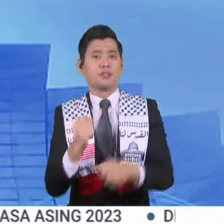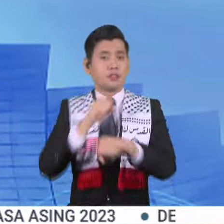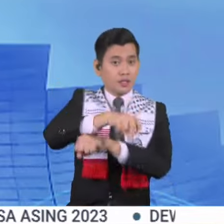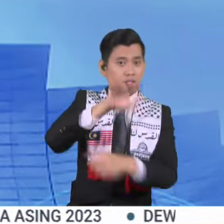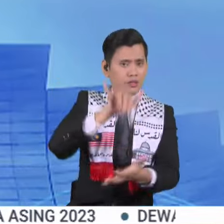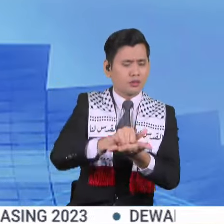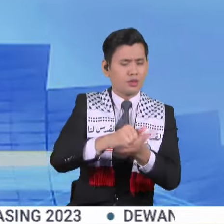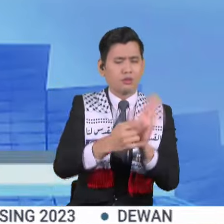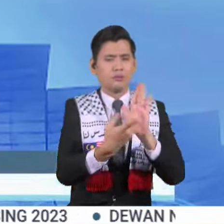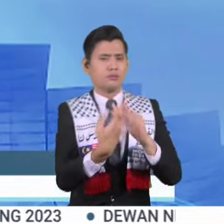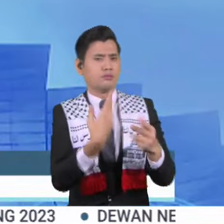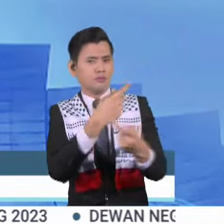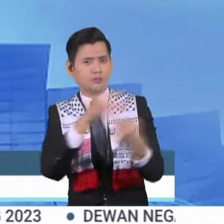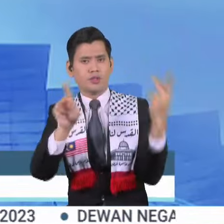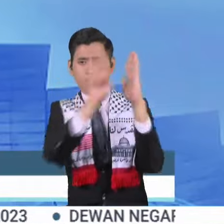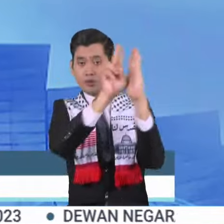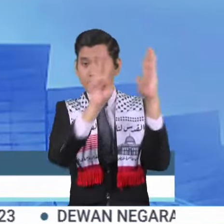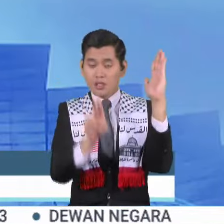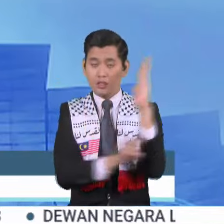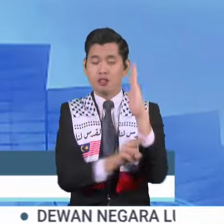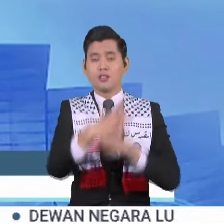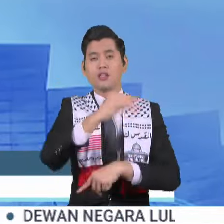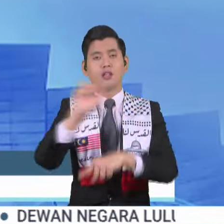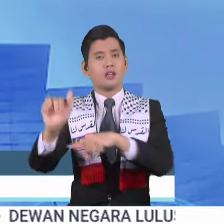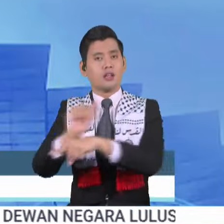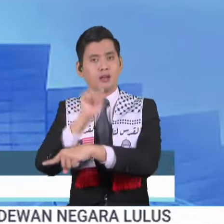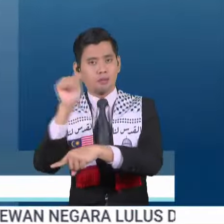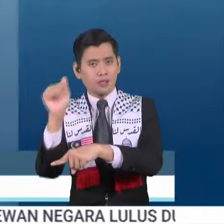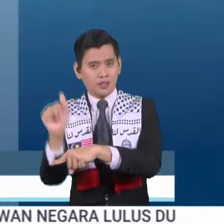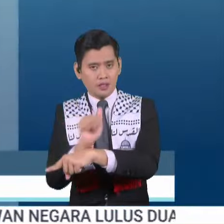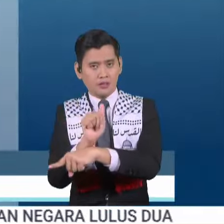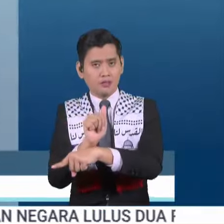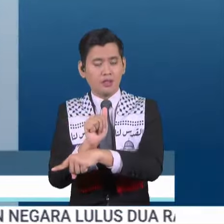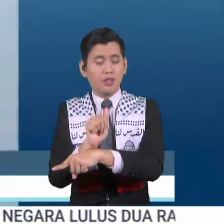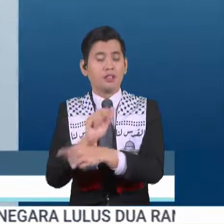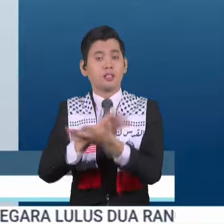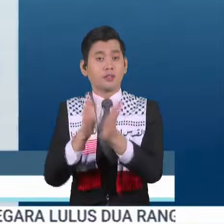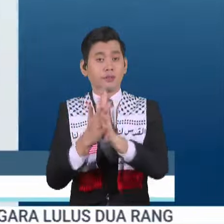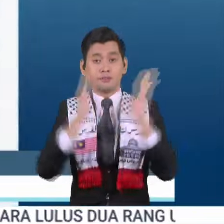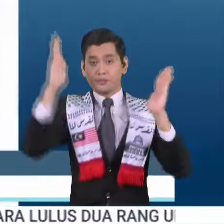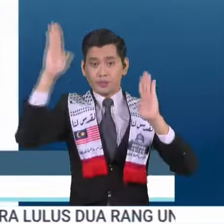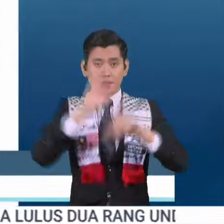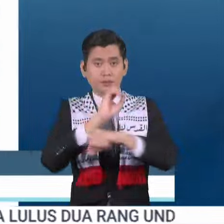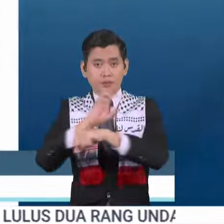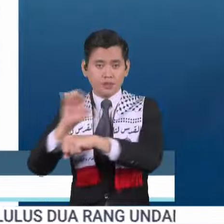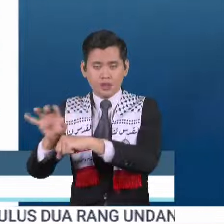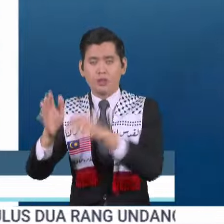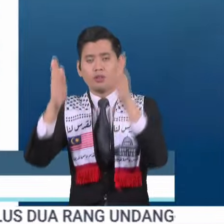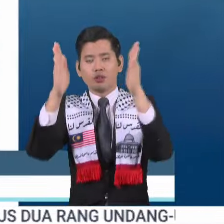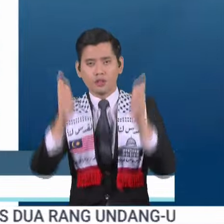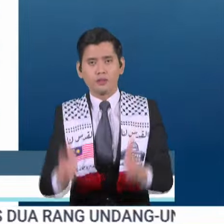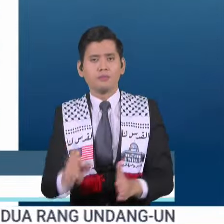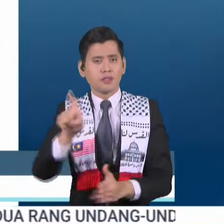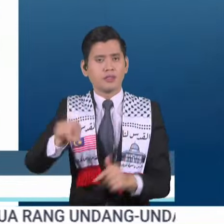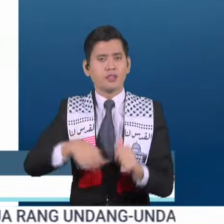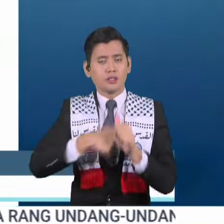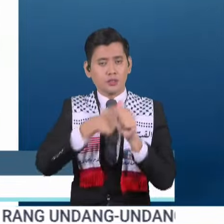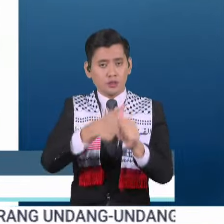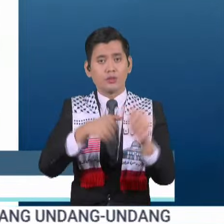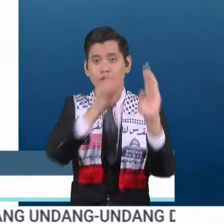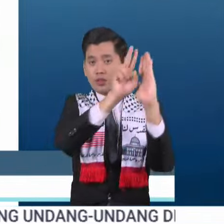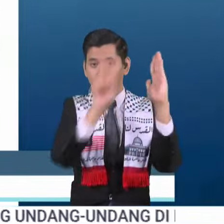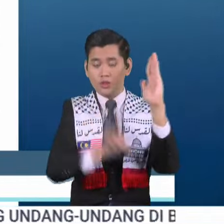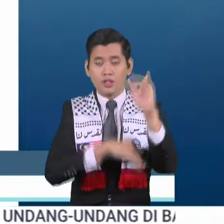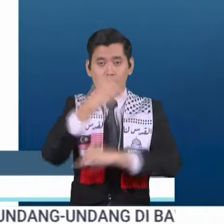melanggar undang-undang antarabangsa dan amalan diplomatik. Sementara itu, Malaysia menyeru agar semua pihak terlibat mematuhi undang-undang